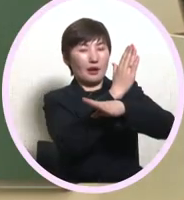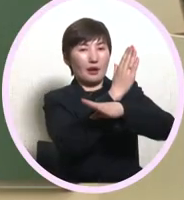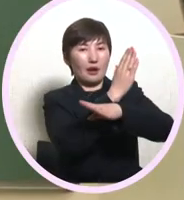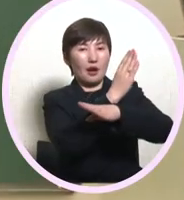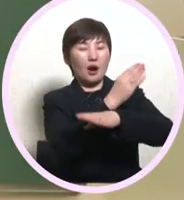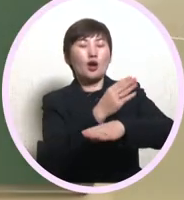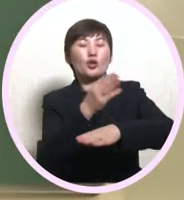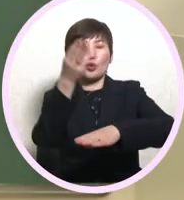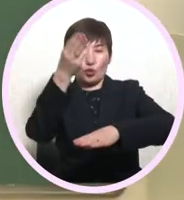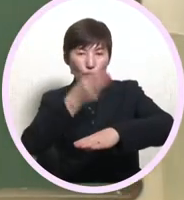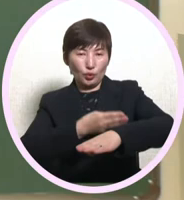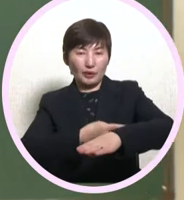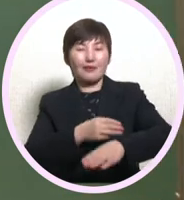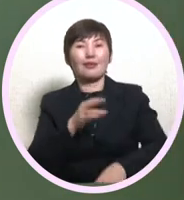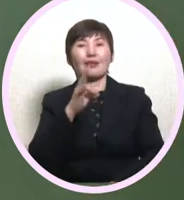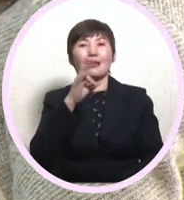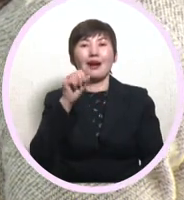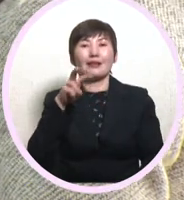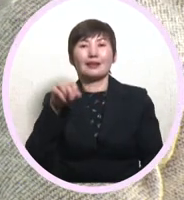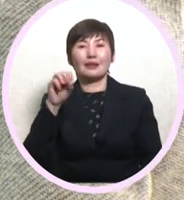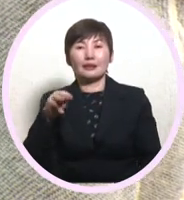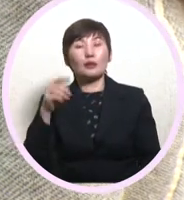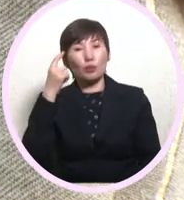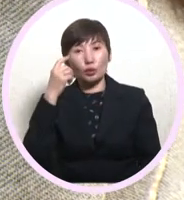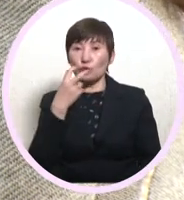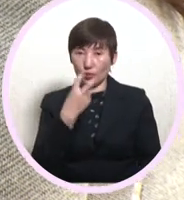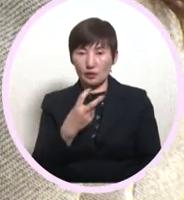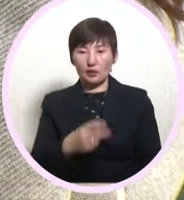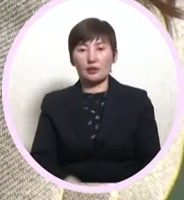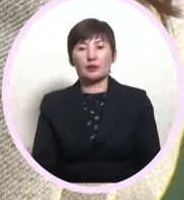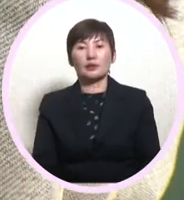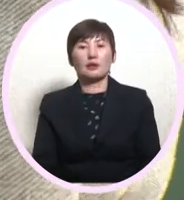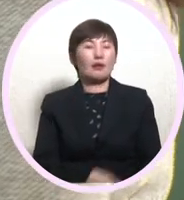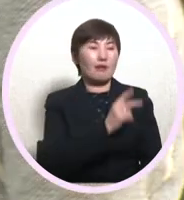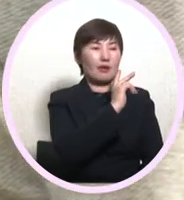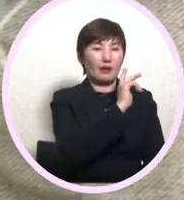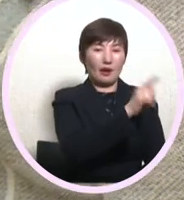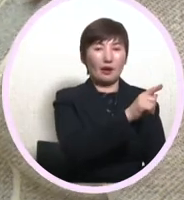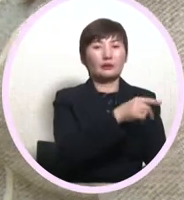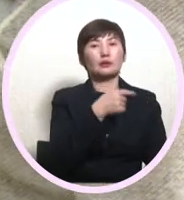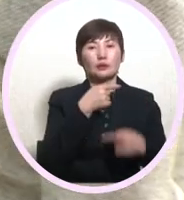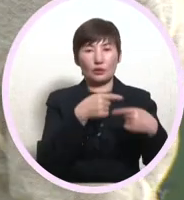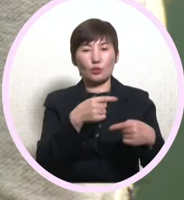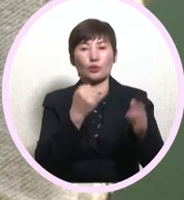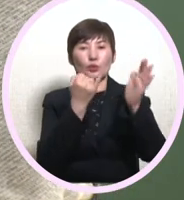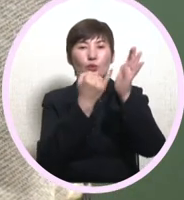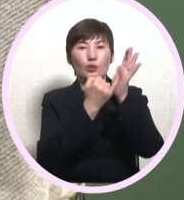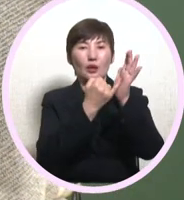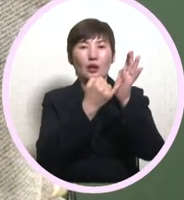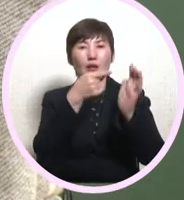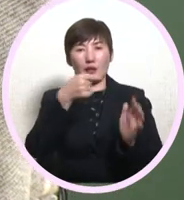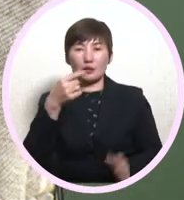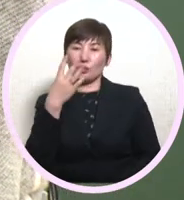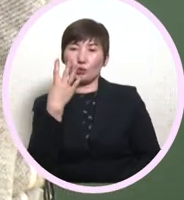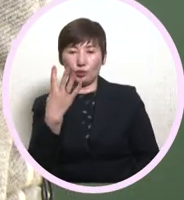За К тэнцэг нь юу? Y-ийн өөрчлөлт нь 6 галсах нь 4. За аргументийн өөрчлөлт нь юу?